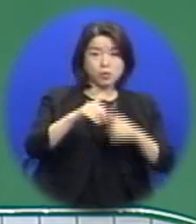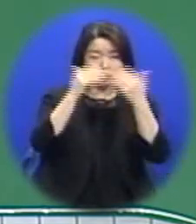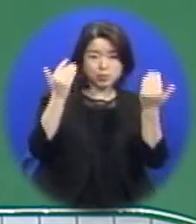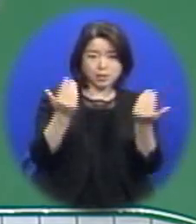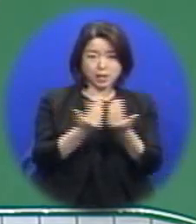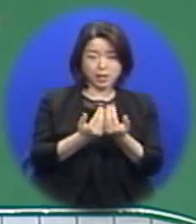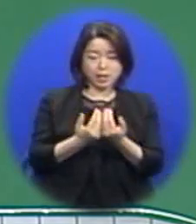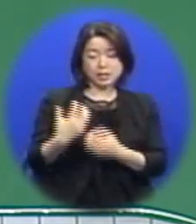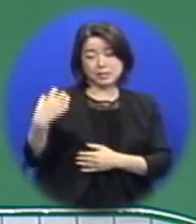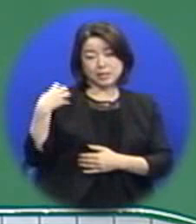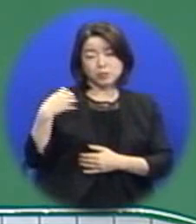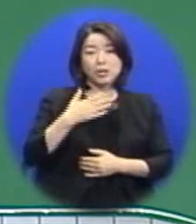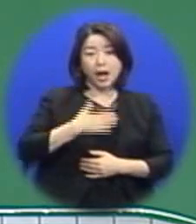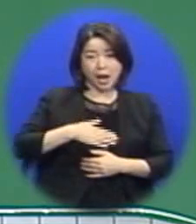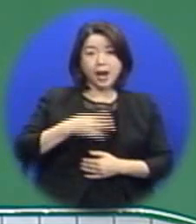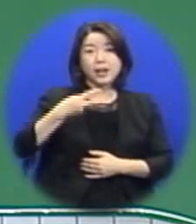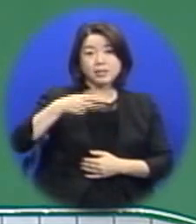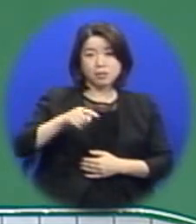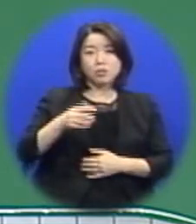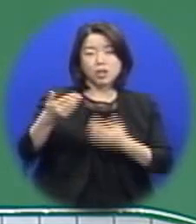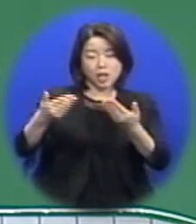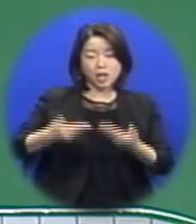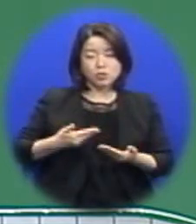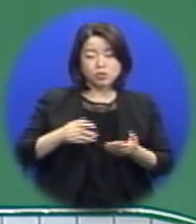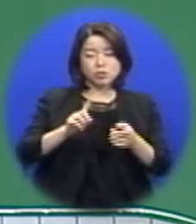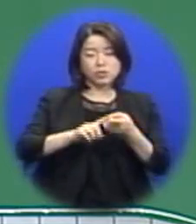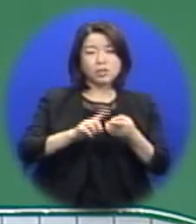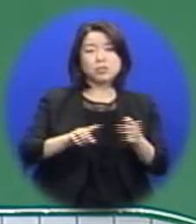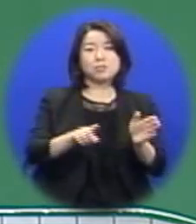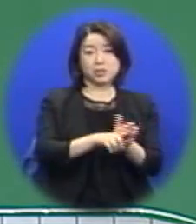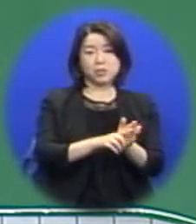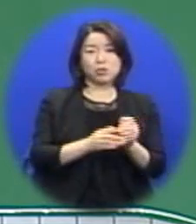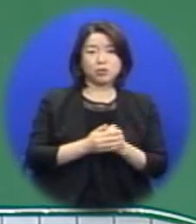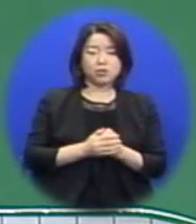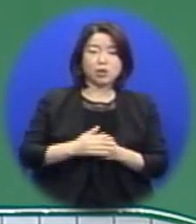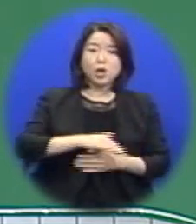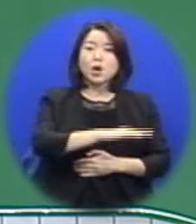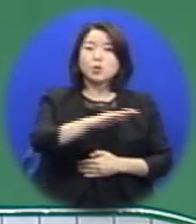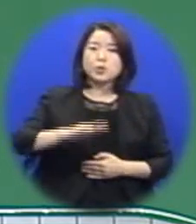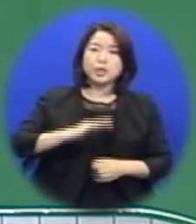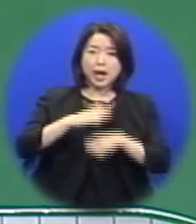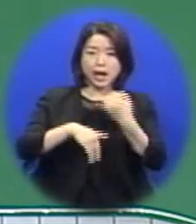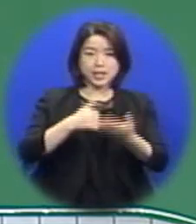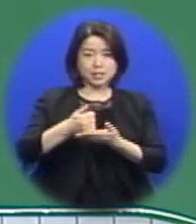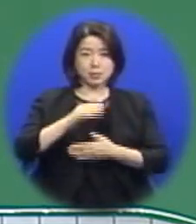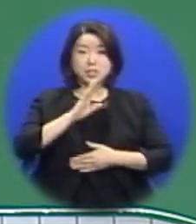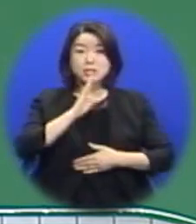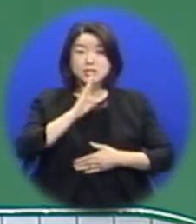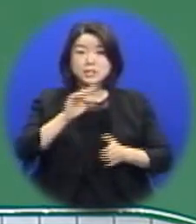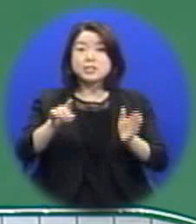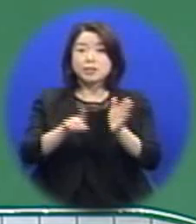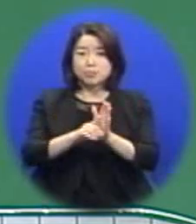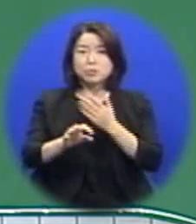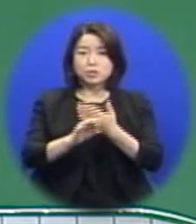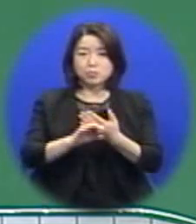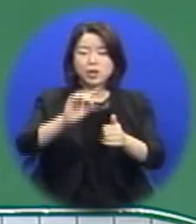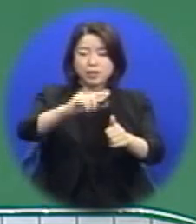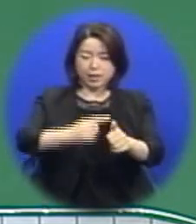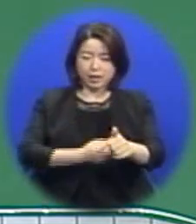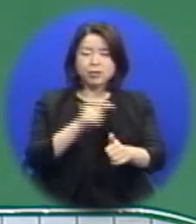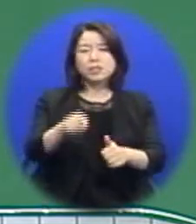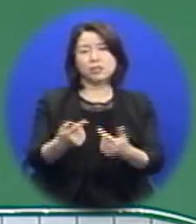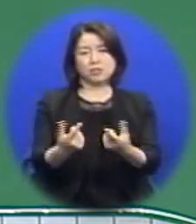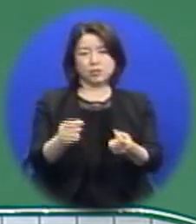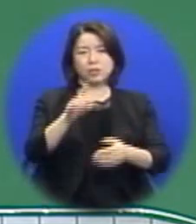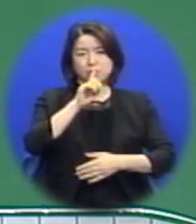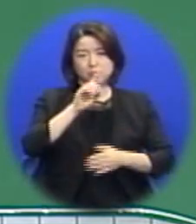주시고 알아서 해 주실 것을 믿어요. 우리가 하나님을 진짜 믿으면 우리도 당연히 그렇게 믿어요.